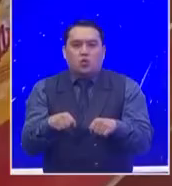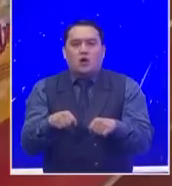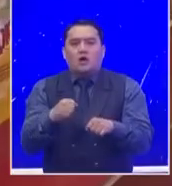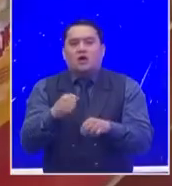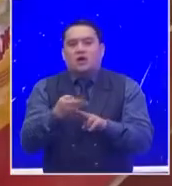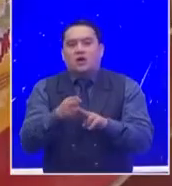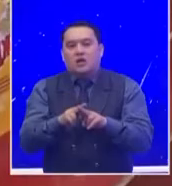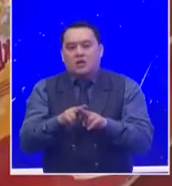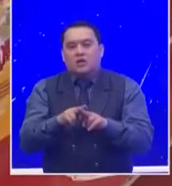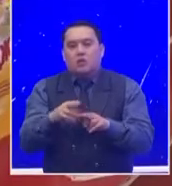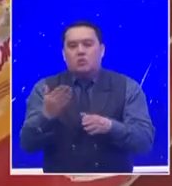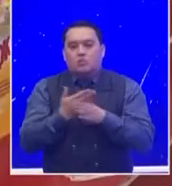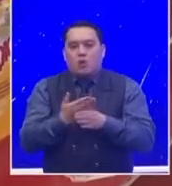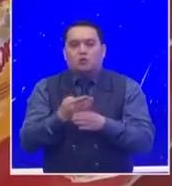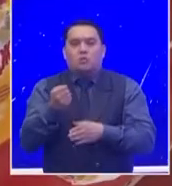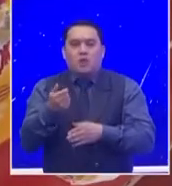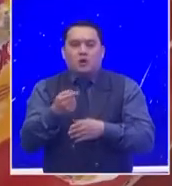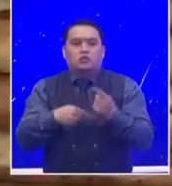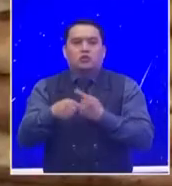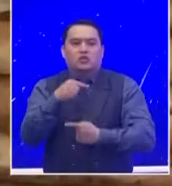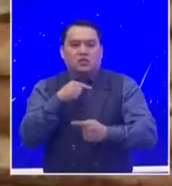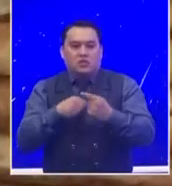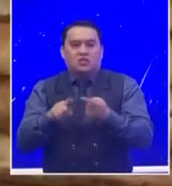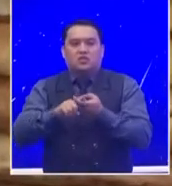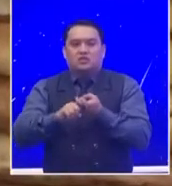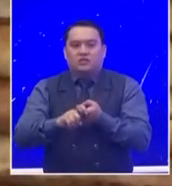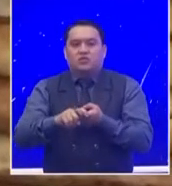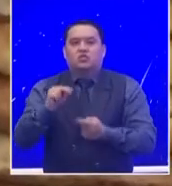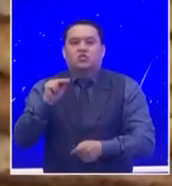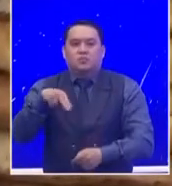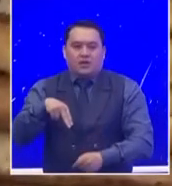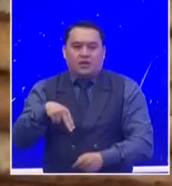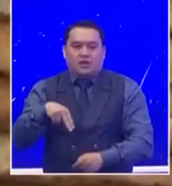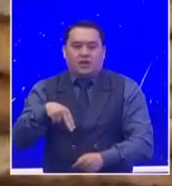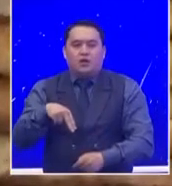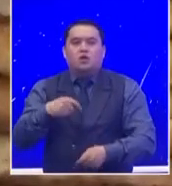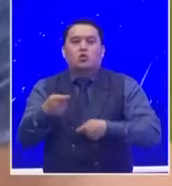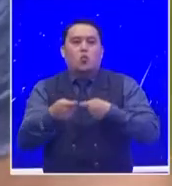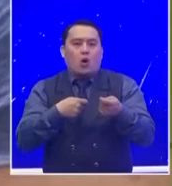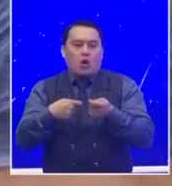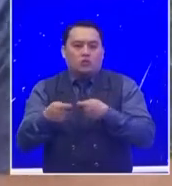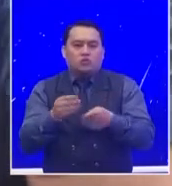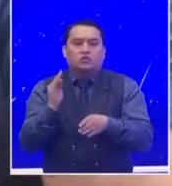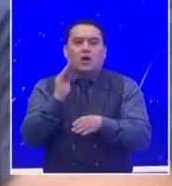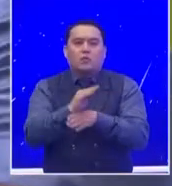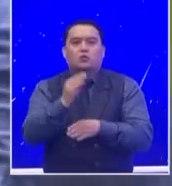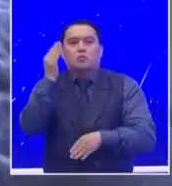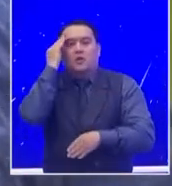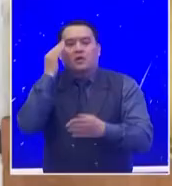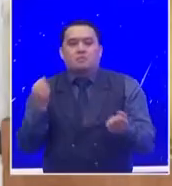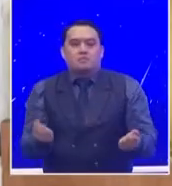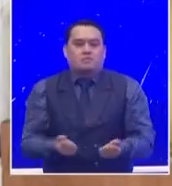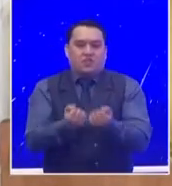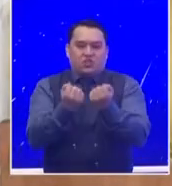для казахстанцев и помощи малому и среднему бизнесу в связи с чрезвычайным положением. Правительство работает над дополнительными мерами поддержки